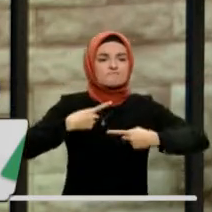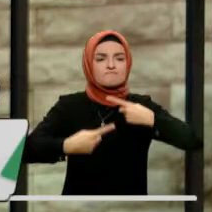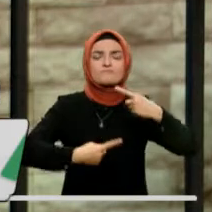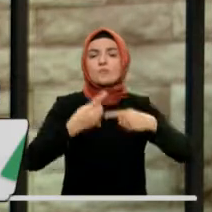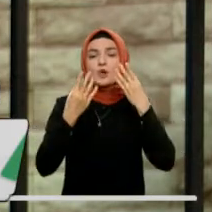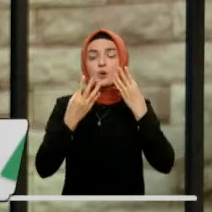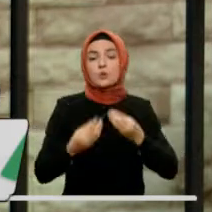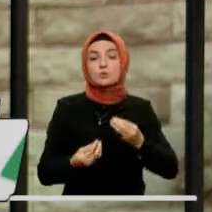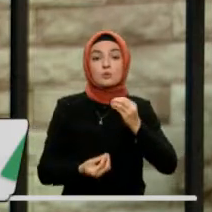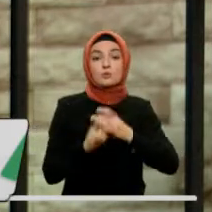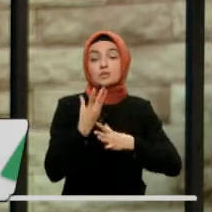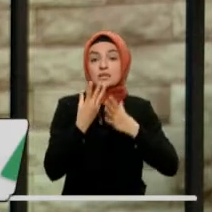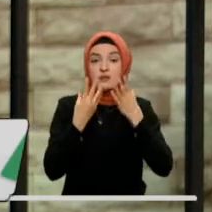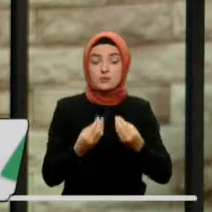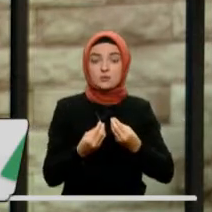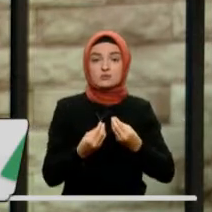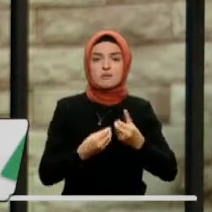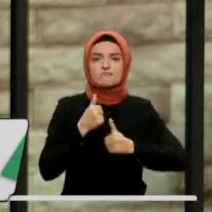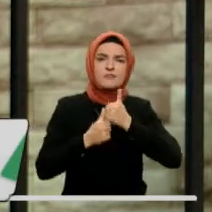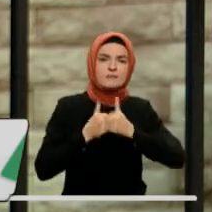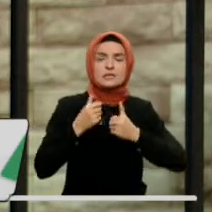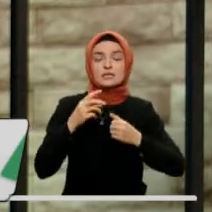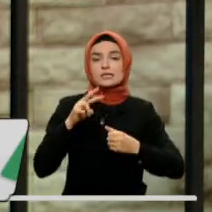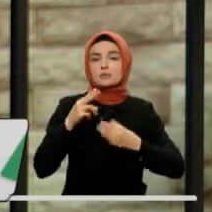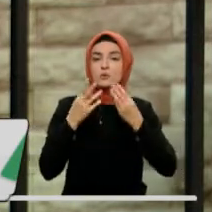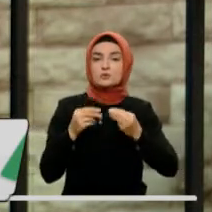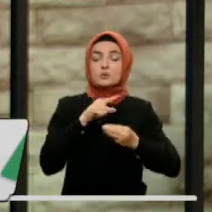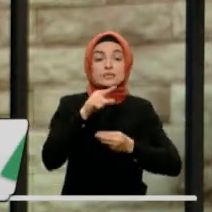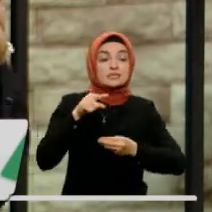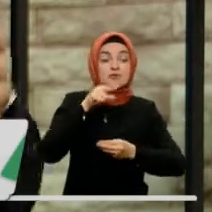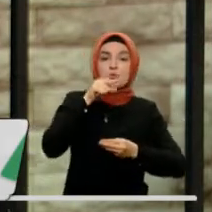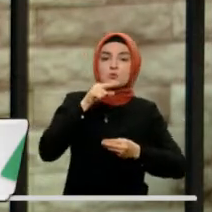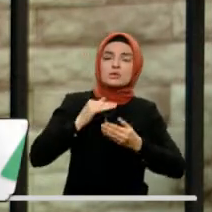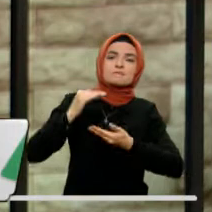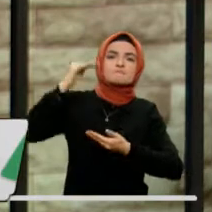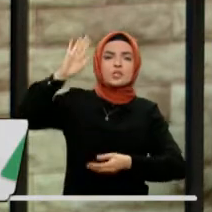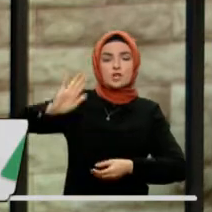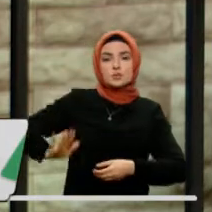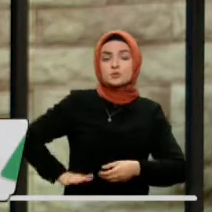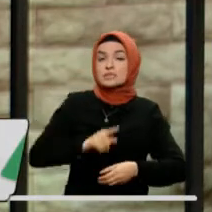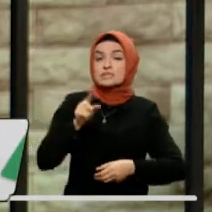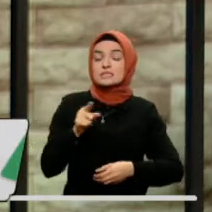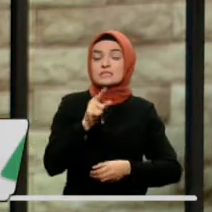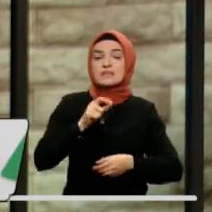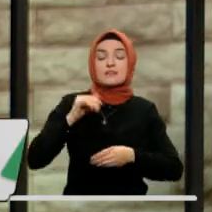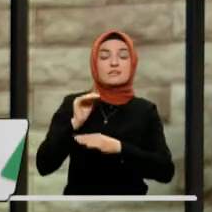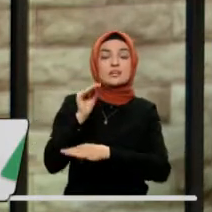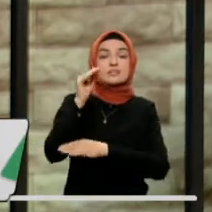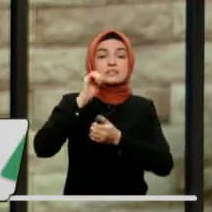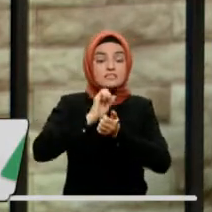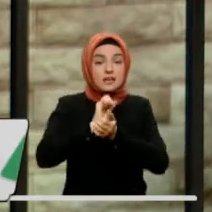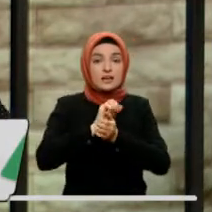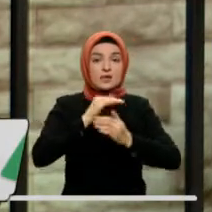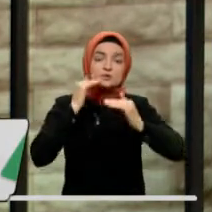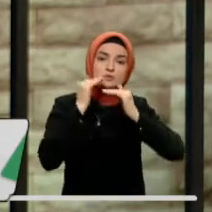bir fabrika orası. Sizin orada yetiştirdiğiniz çocuk size, yaşadığınız aileye, daha geniş aile ve